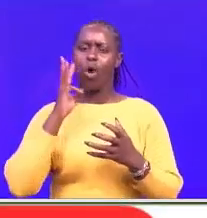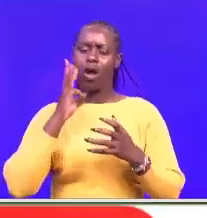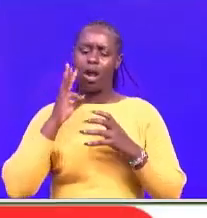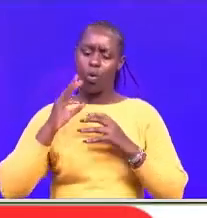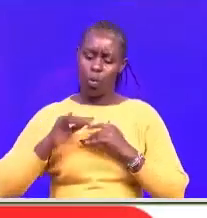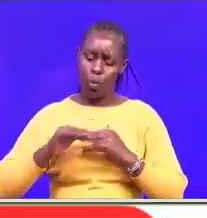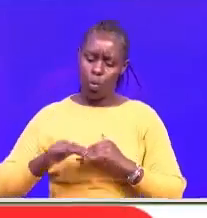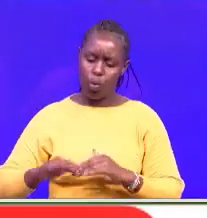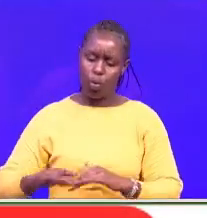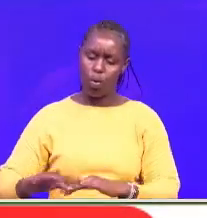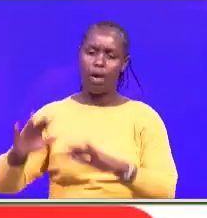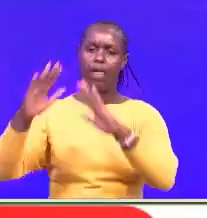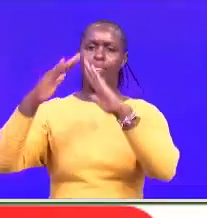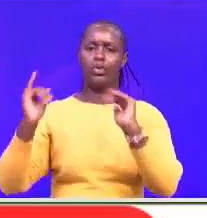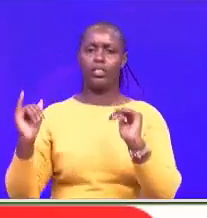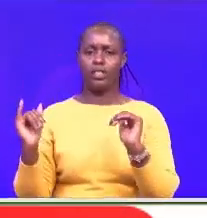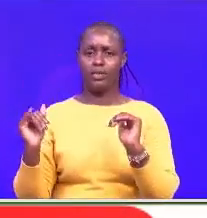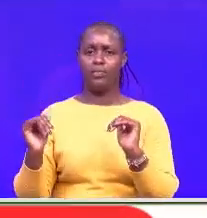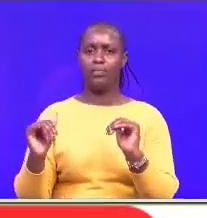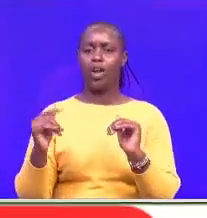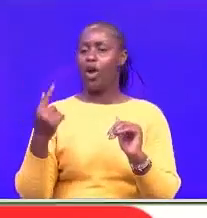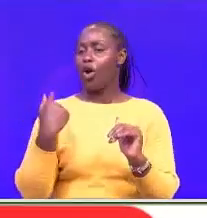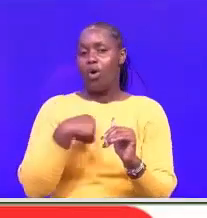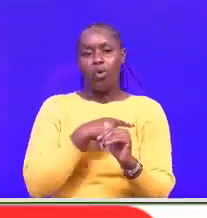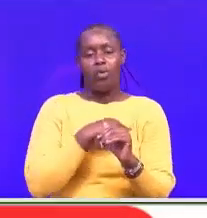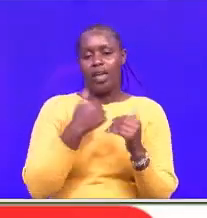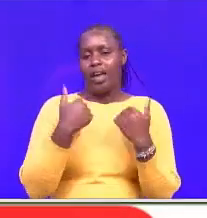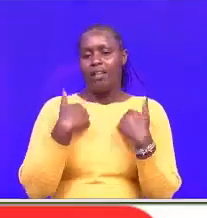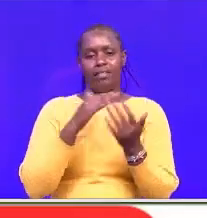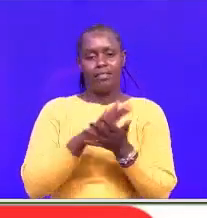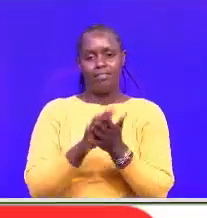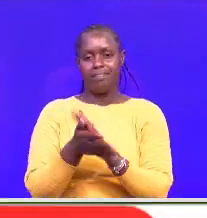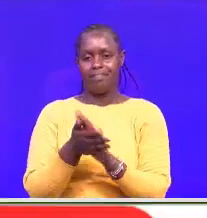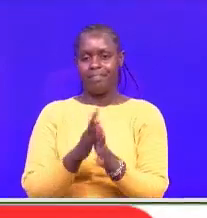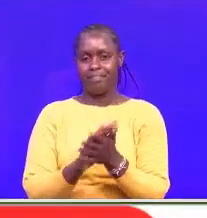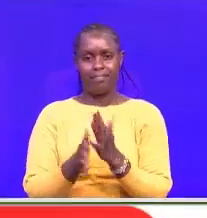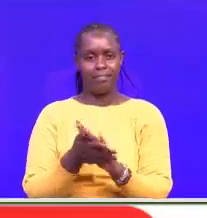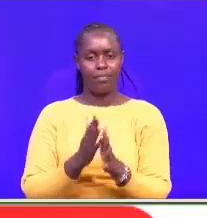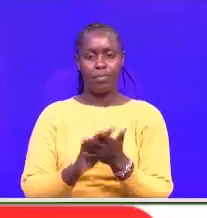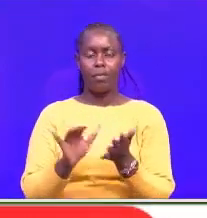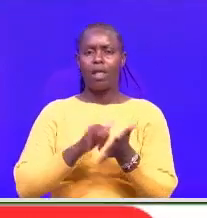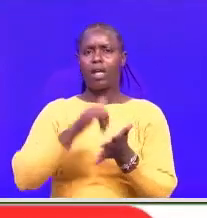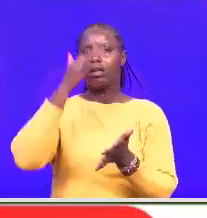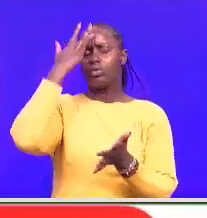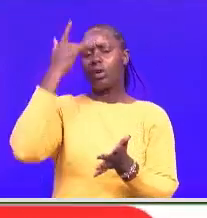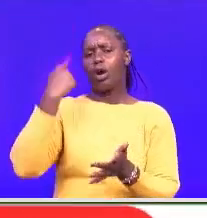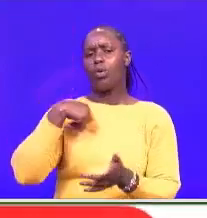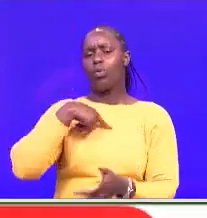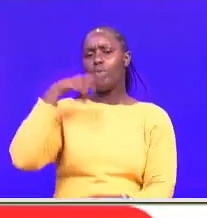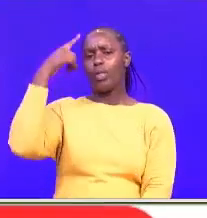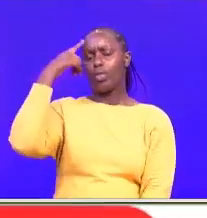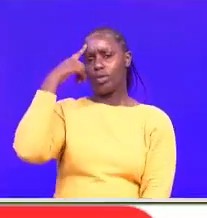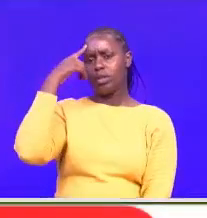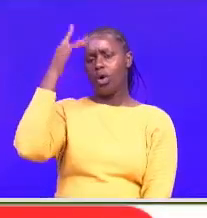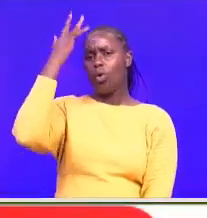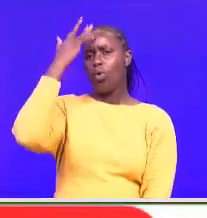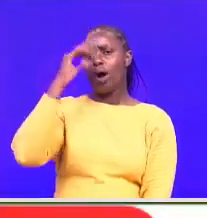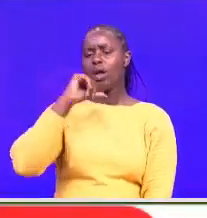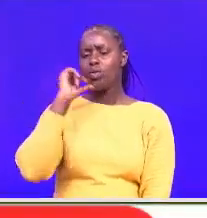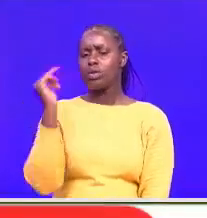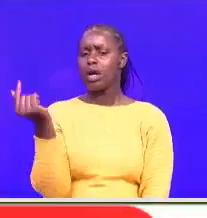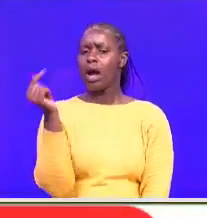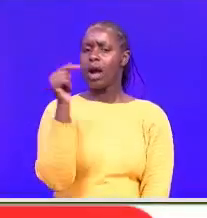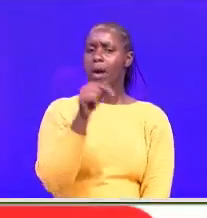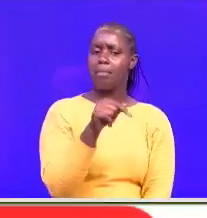nyumba. Sasa hatuna maisha tunaweza tukaishi. Ndipo tumeona kama tukuja hapa